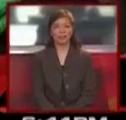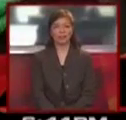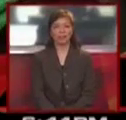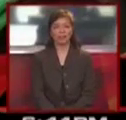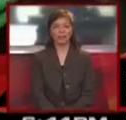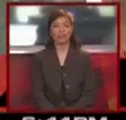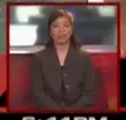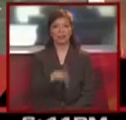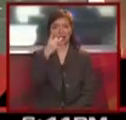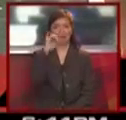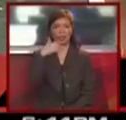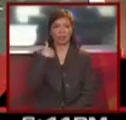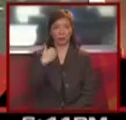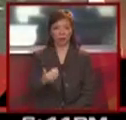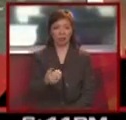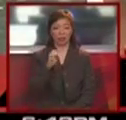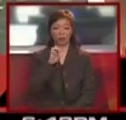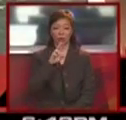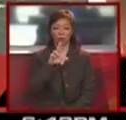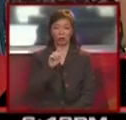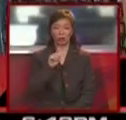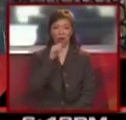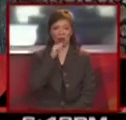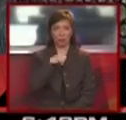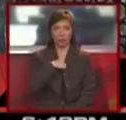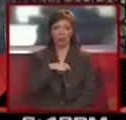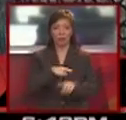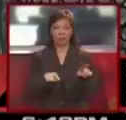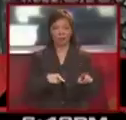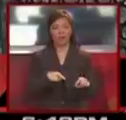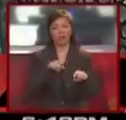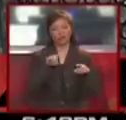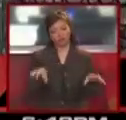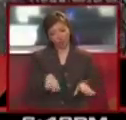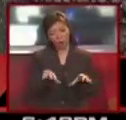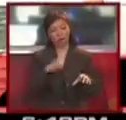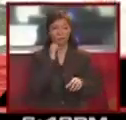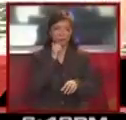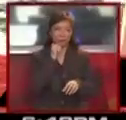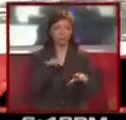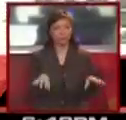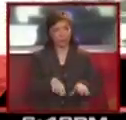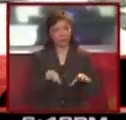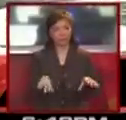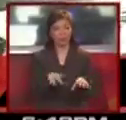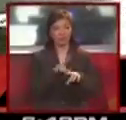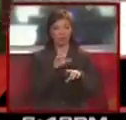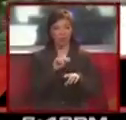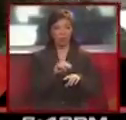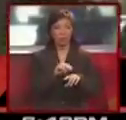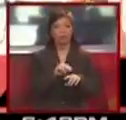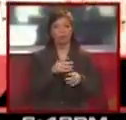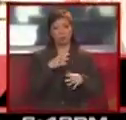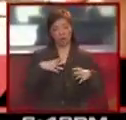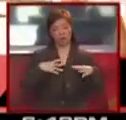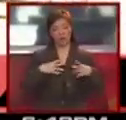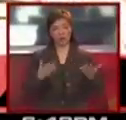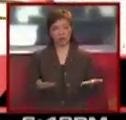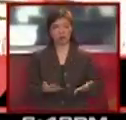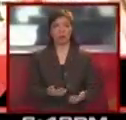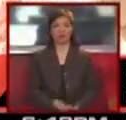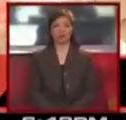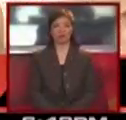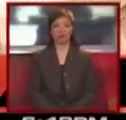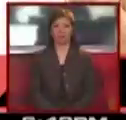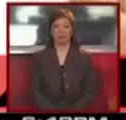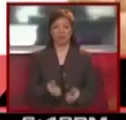birthday na ni Eula Caballero bukas, pero all work and no play pa rin ang TV5 princess. Thankful man sa dami ng